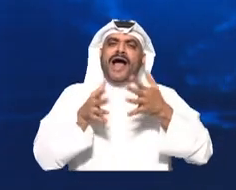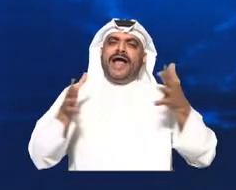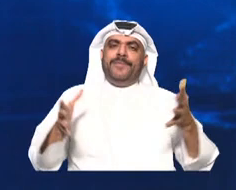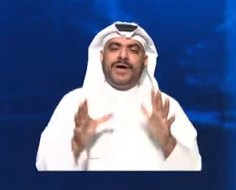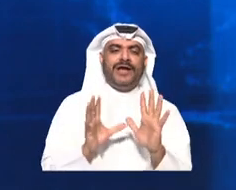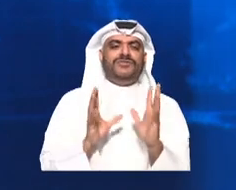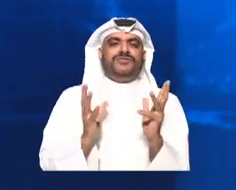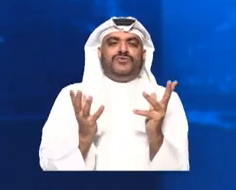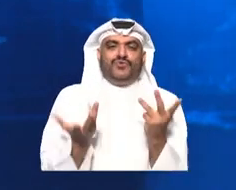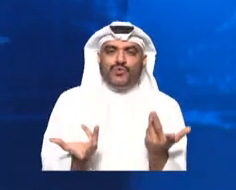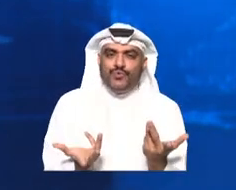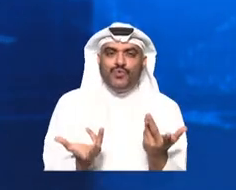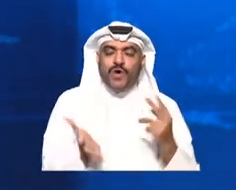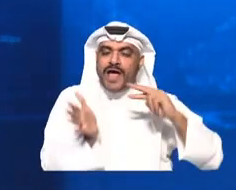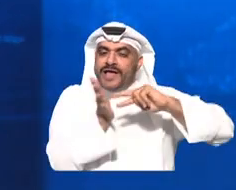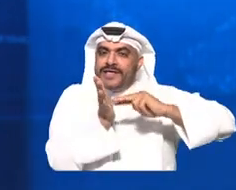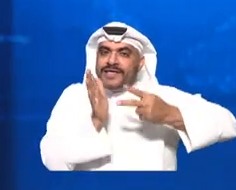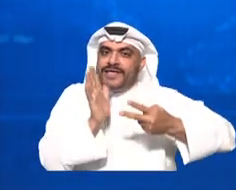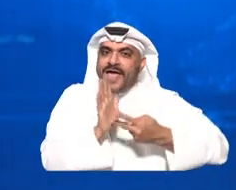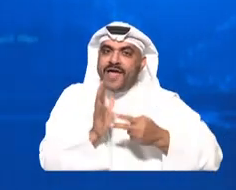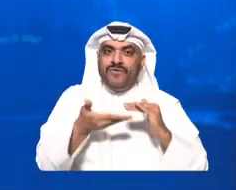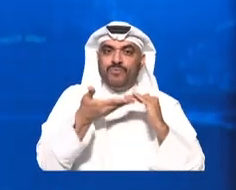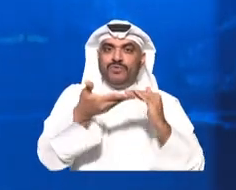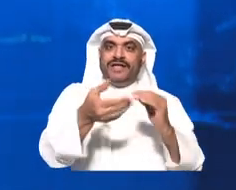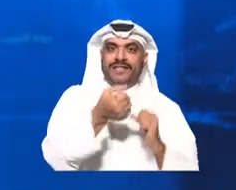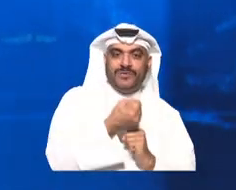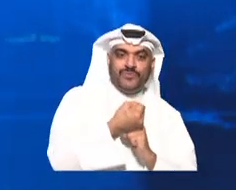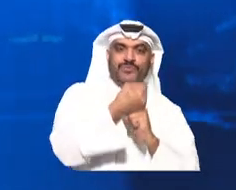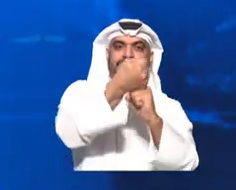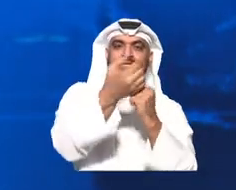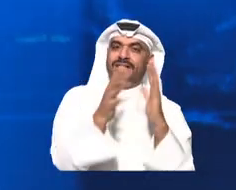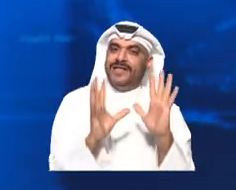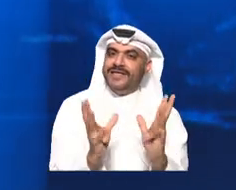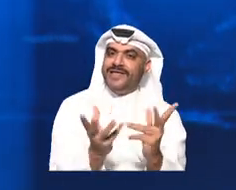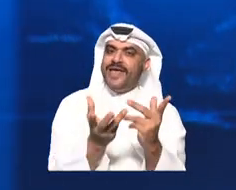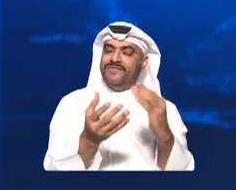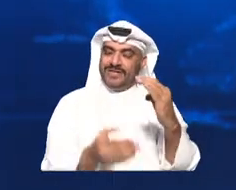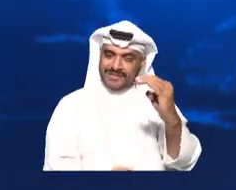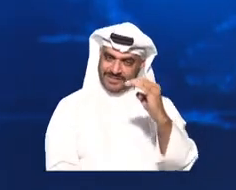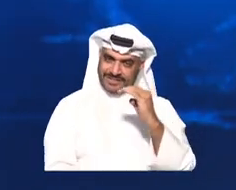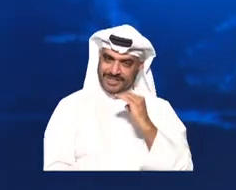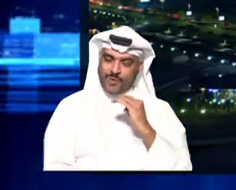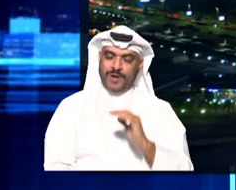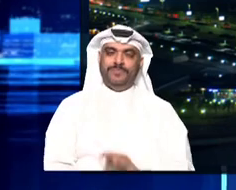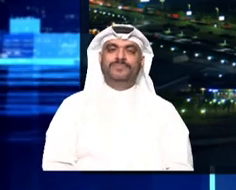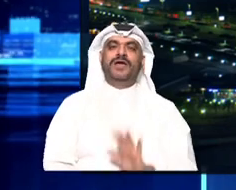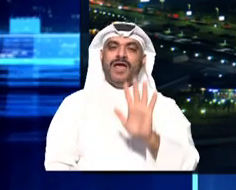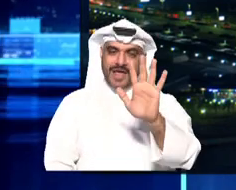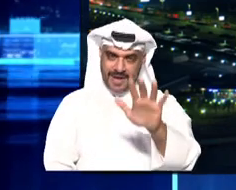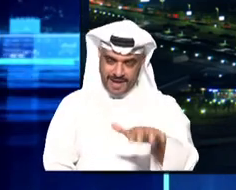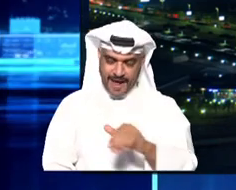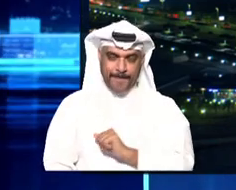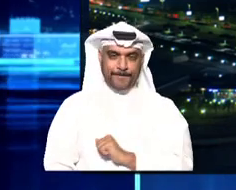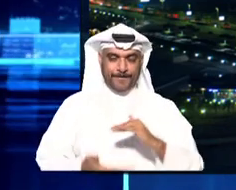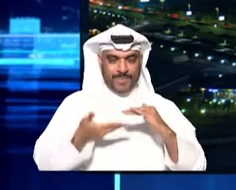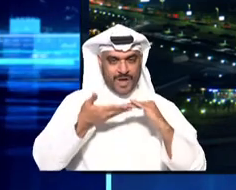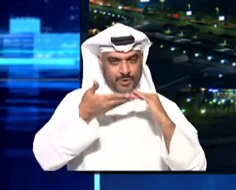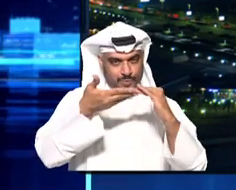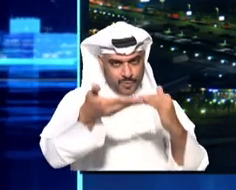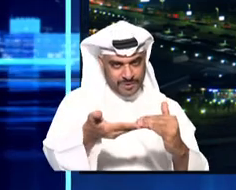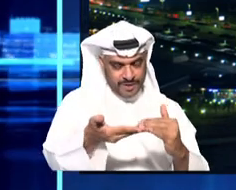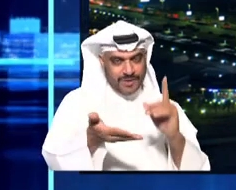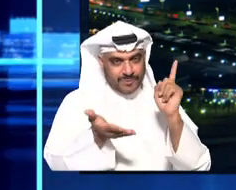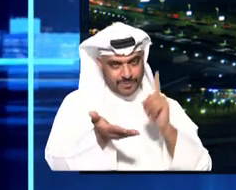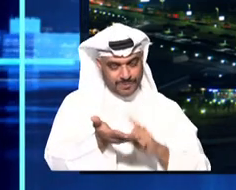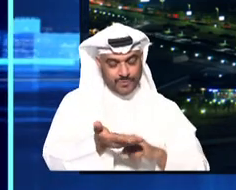هذه المساعدة، كيف تتحول إلى مساندة وتضامن معاليك؟ هي مساعدة حقيقة، وهي